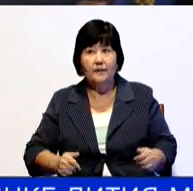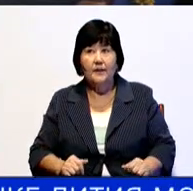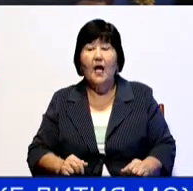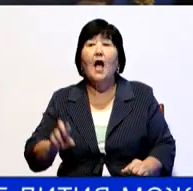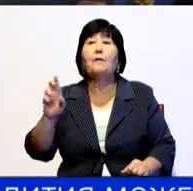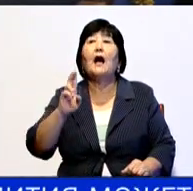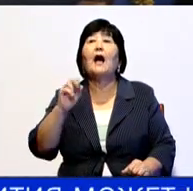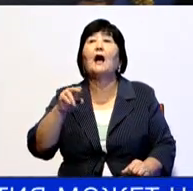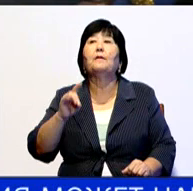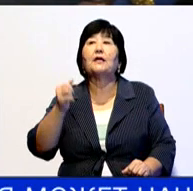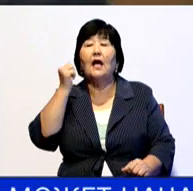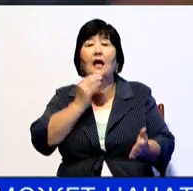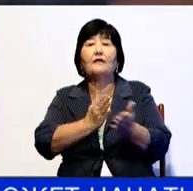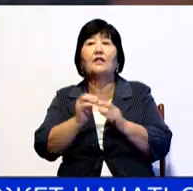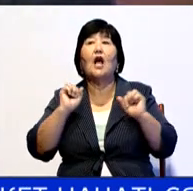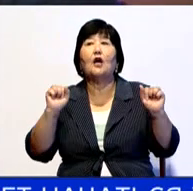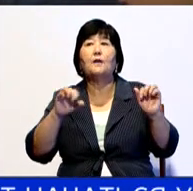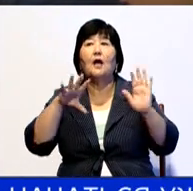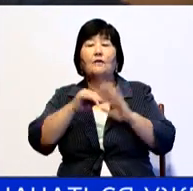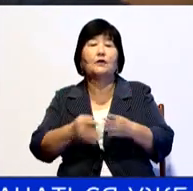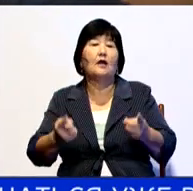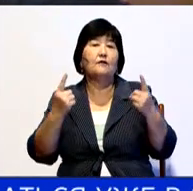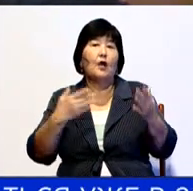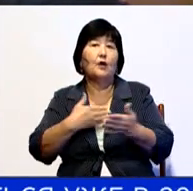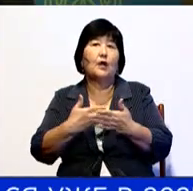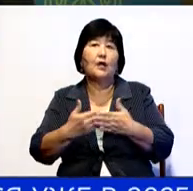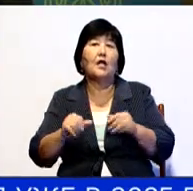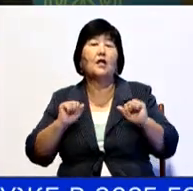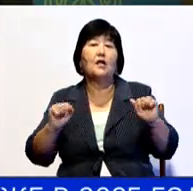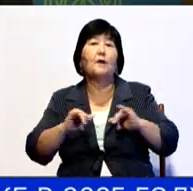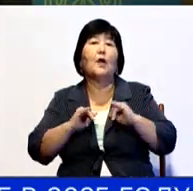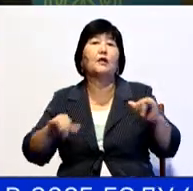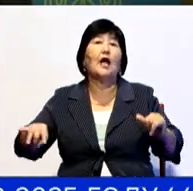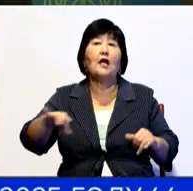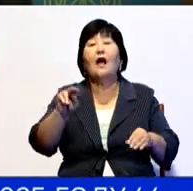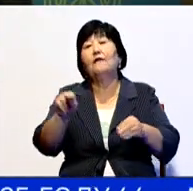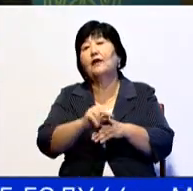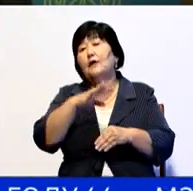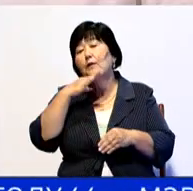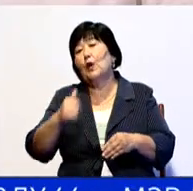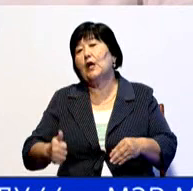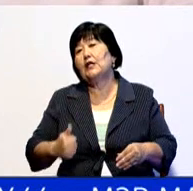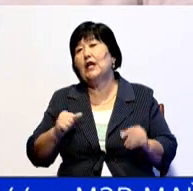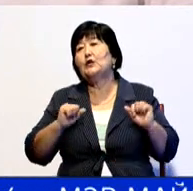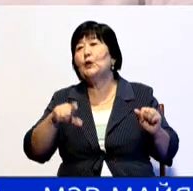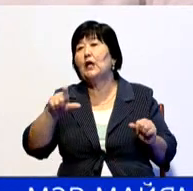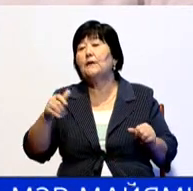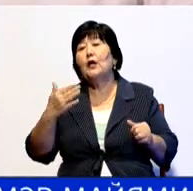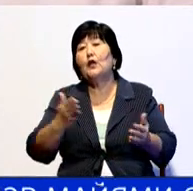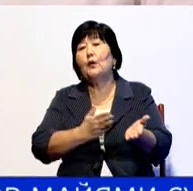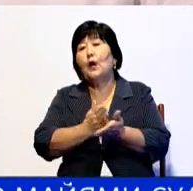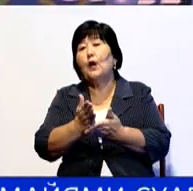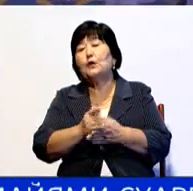Бахтбек Капарулло – ветеран спорта. Внес значительный вклад в развитие спорта района. Воспитал немало достойных спортсменов. Его